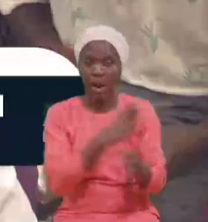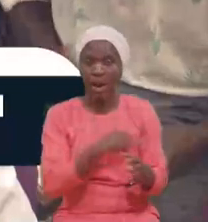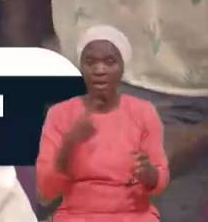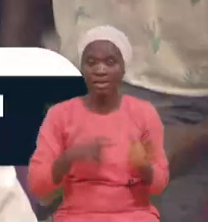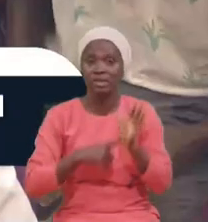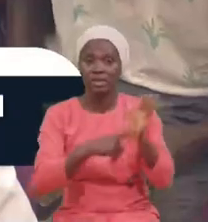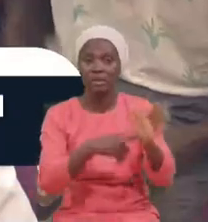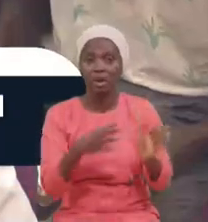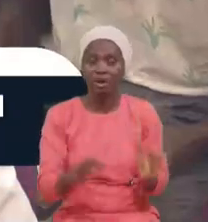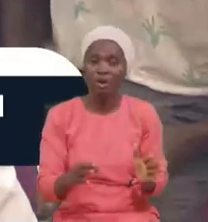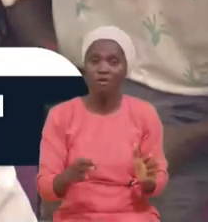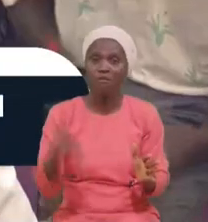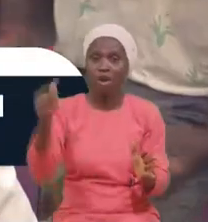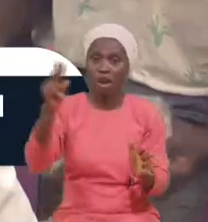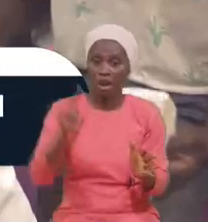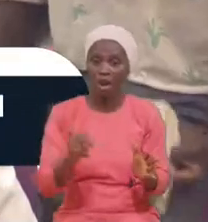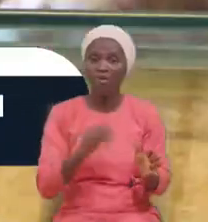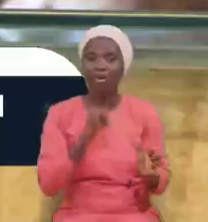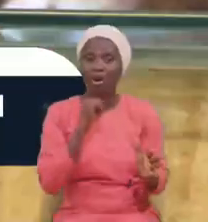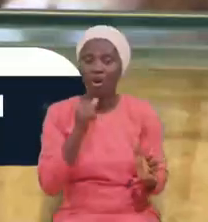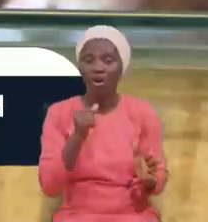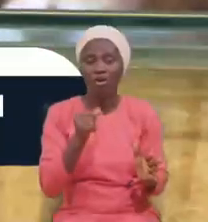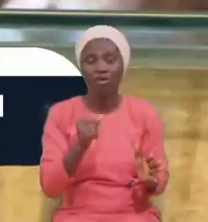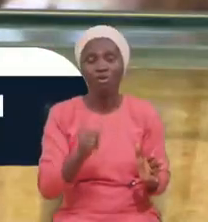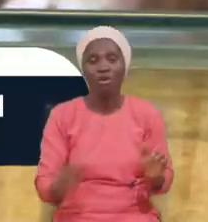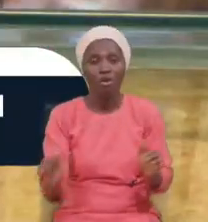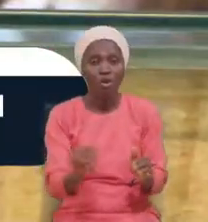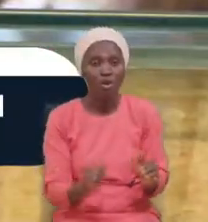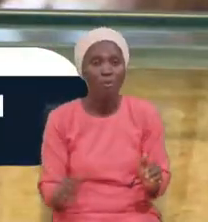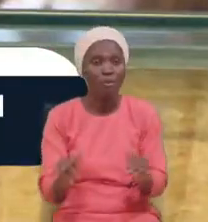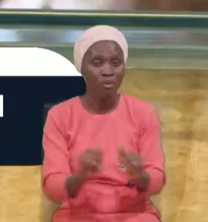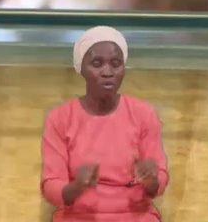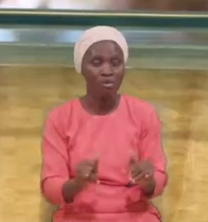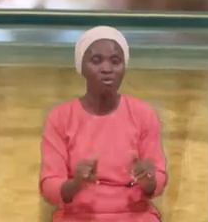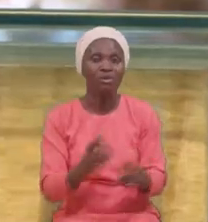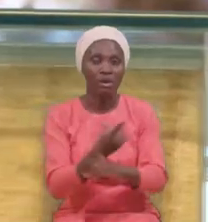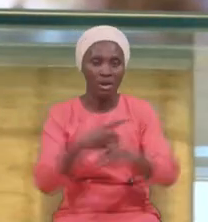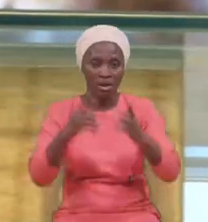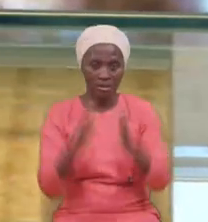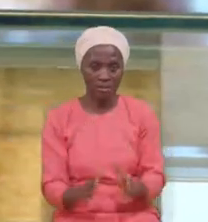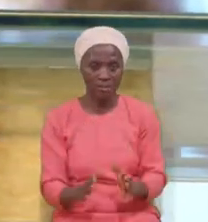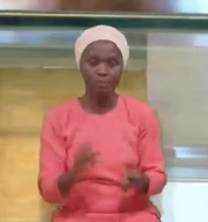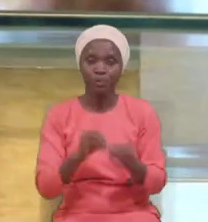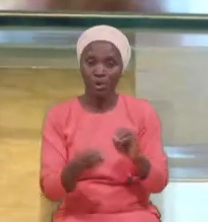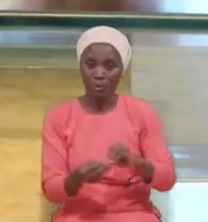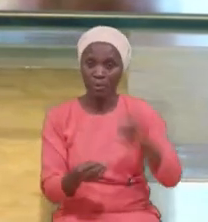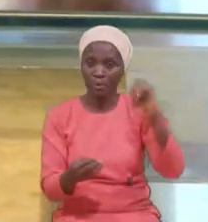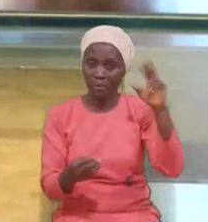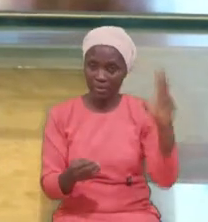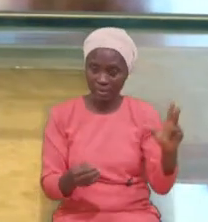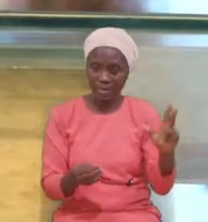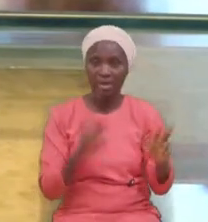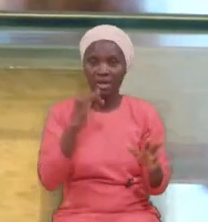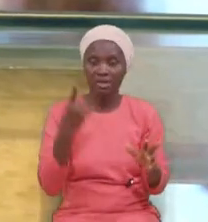puissance et la démonstration d'une libération inhabituelle. Troisième